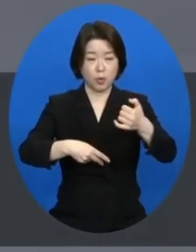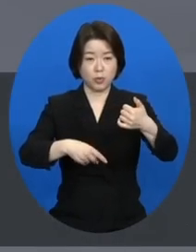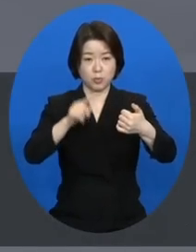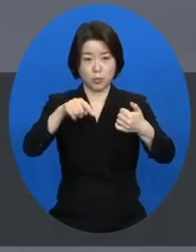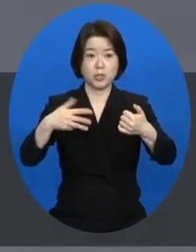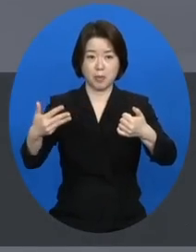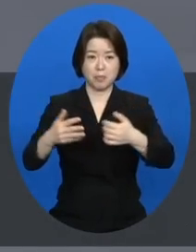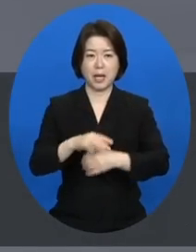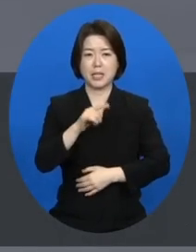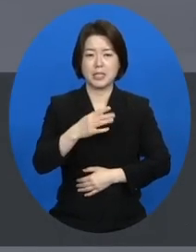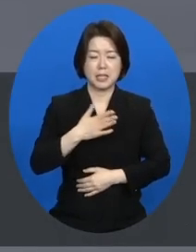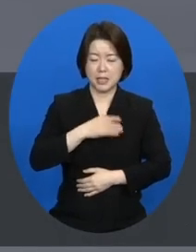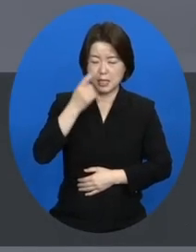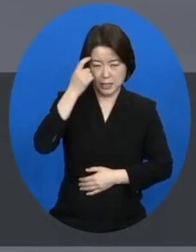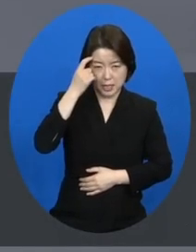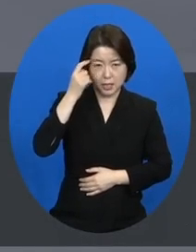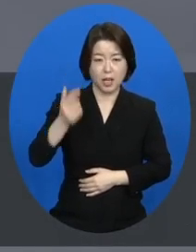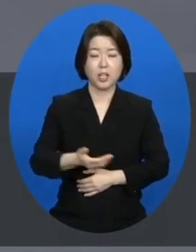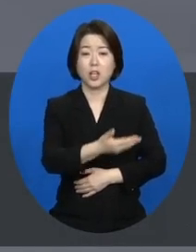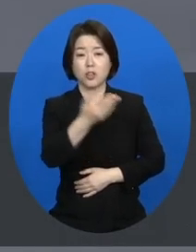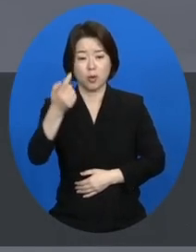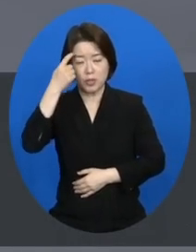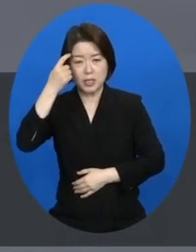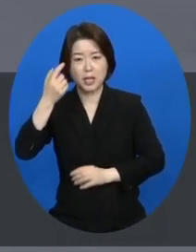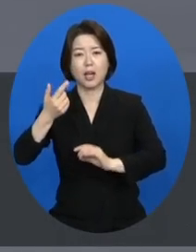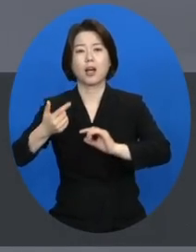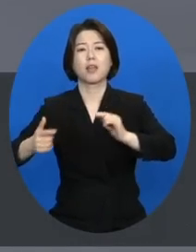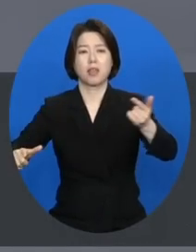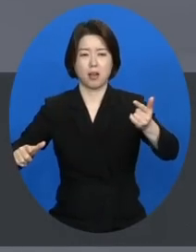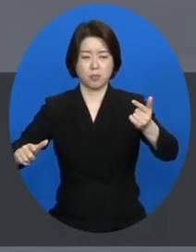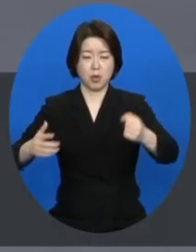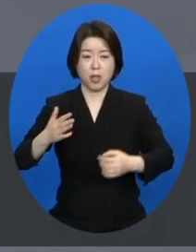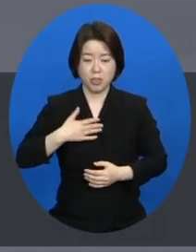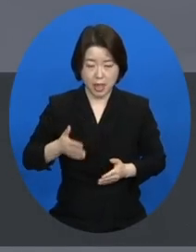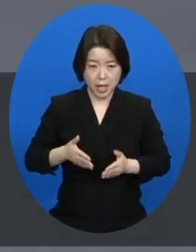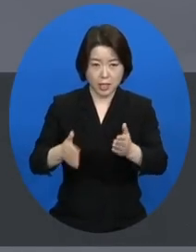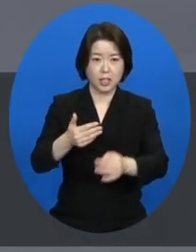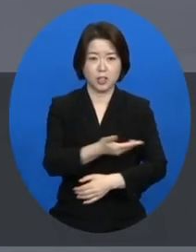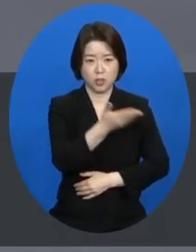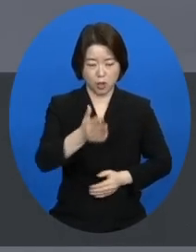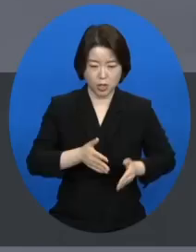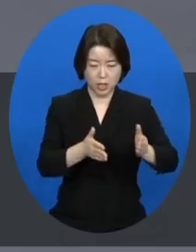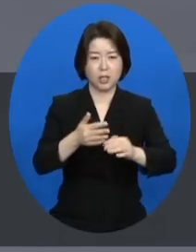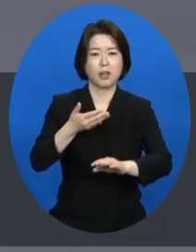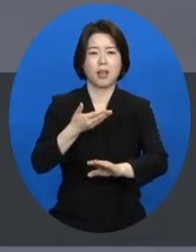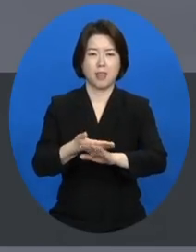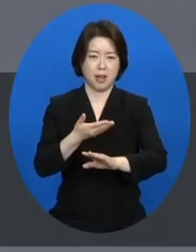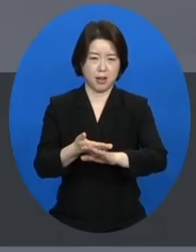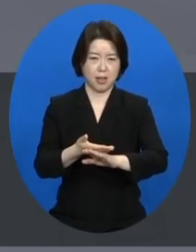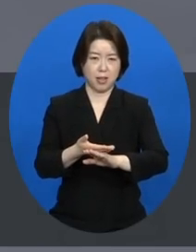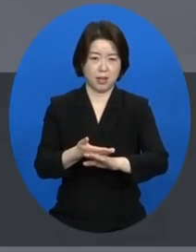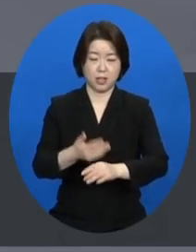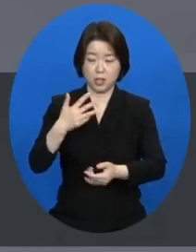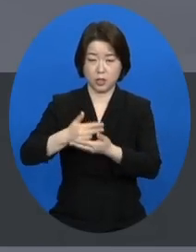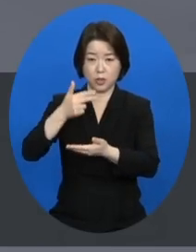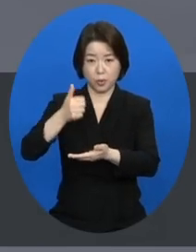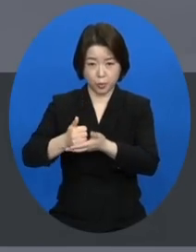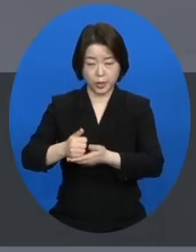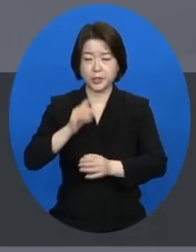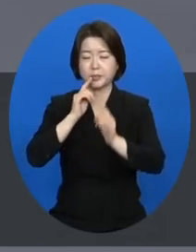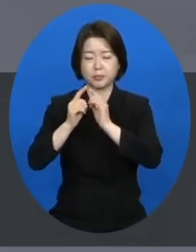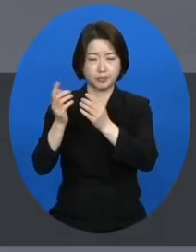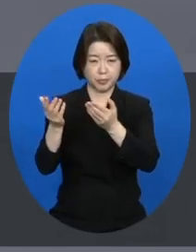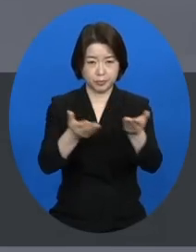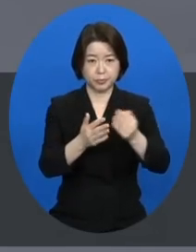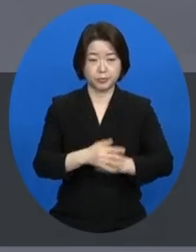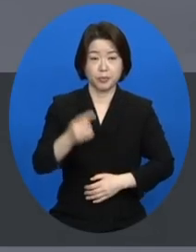시작. 이는 내 생각이 너희의 생각과 다르며 내 길은 너희의 길과 다름이니라. 여호와의 말씀이니라.